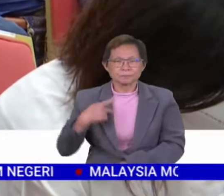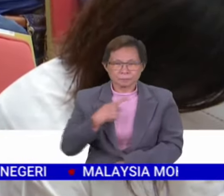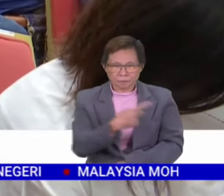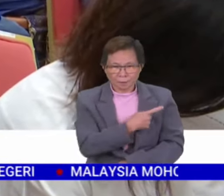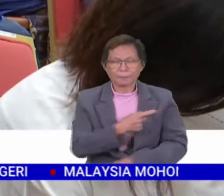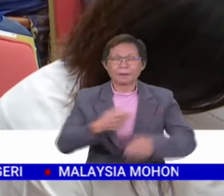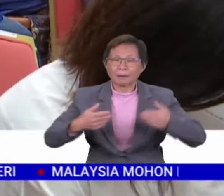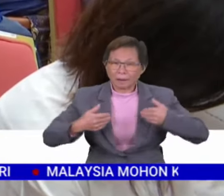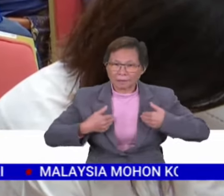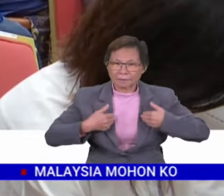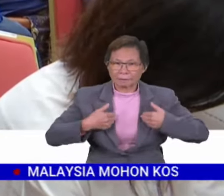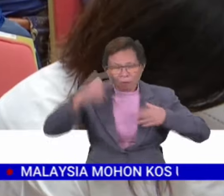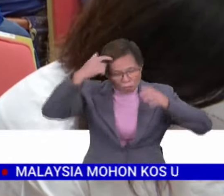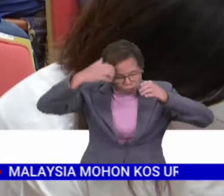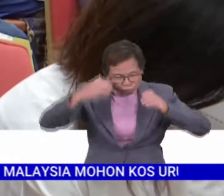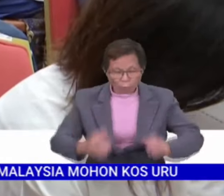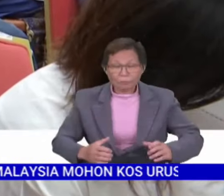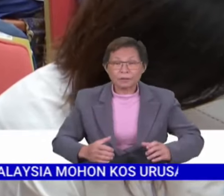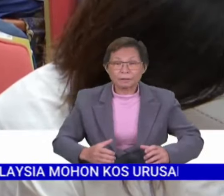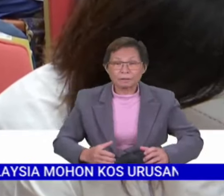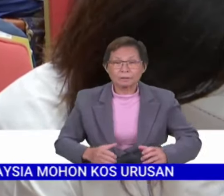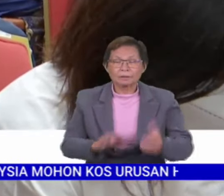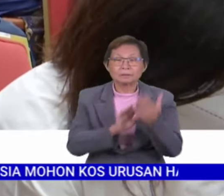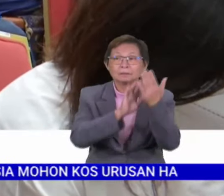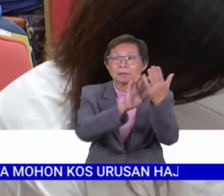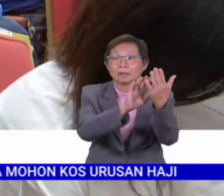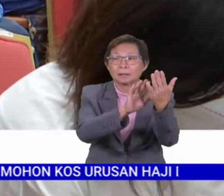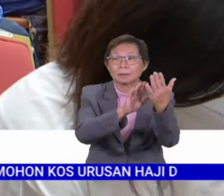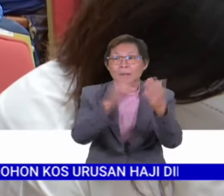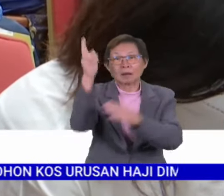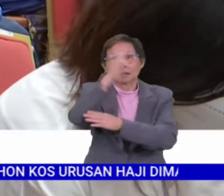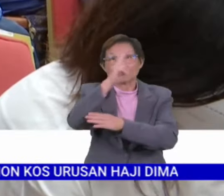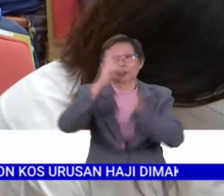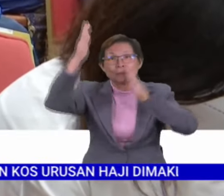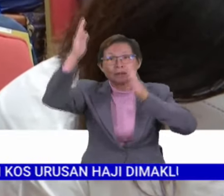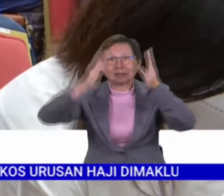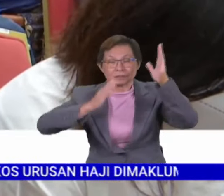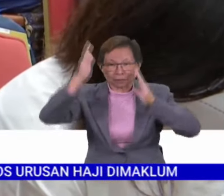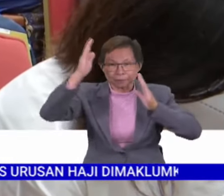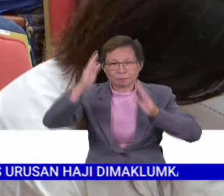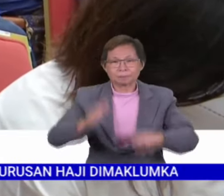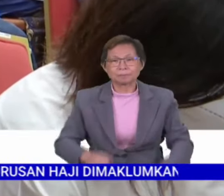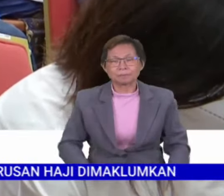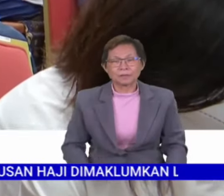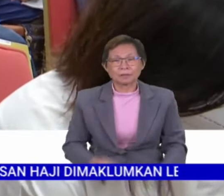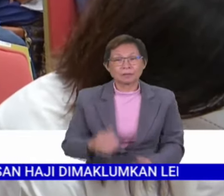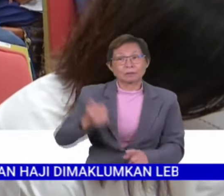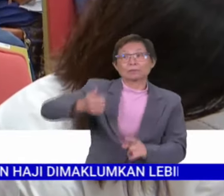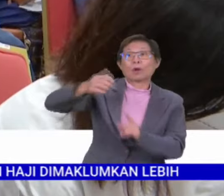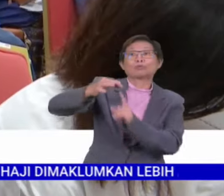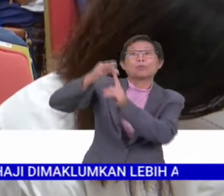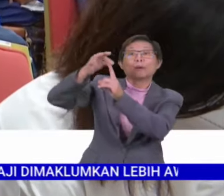ada confident terhadap Kerajaan Malaysia, terutama